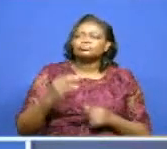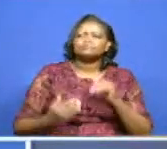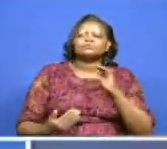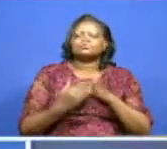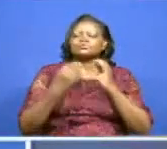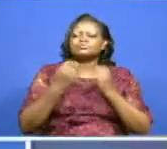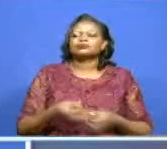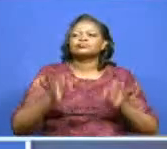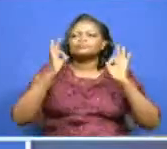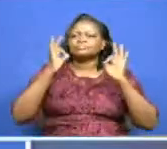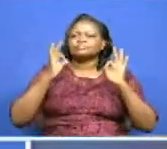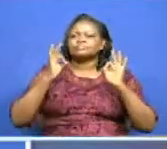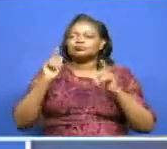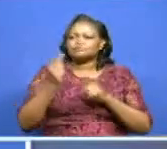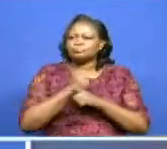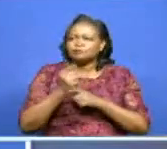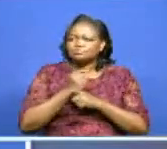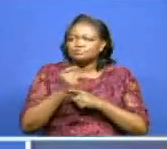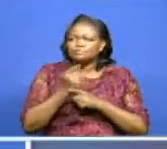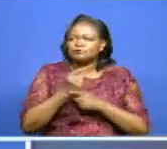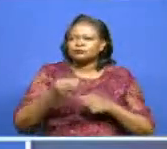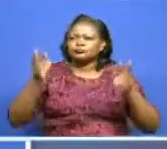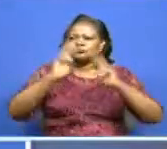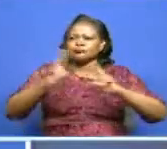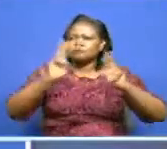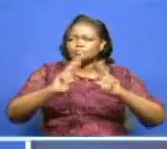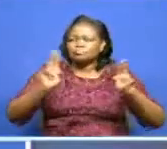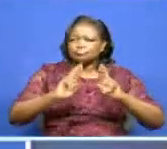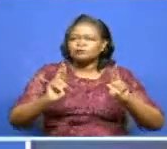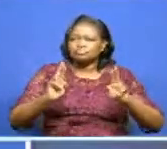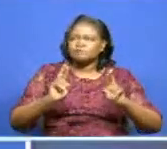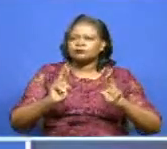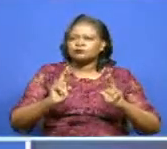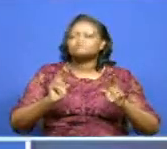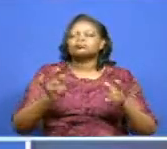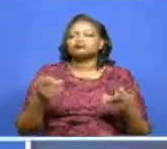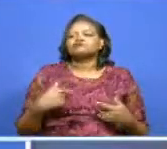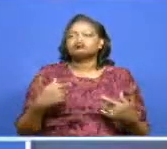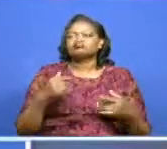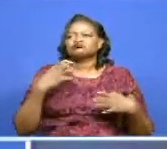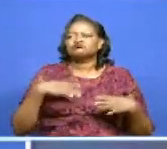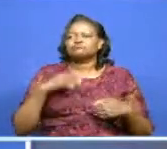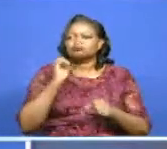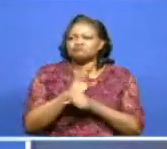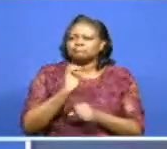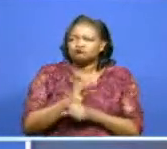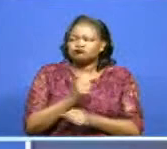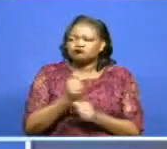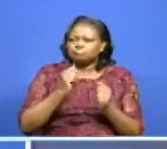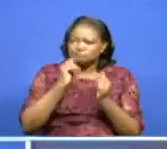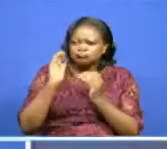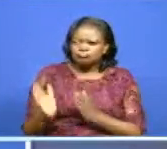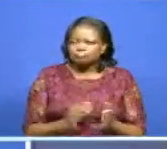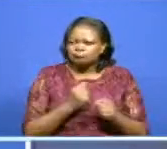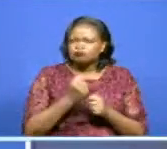wa polisi wamepatiwa mafunzo tayari kuwa watoaji ushauri na saha, huku kukiwa na mipango ya